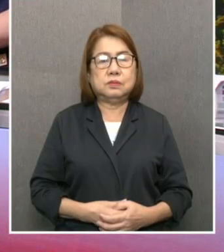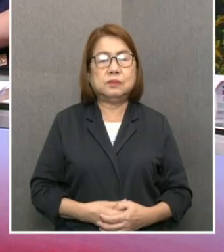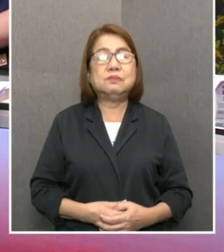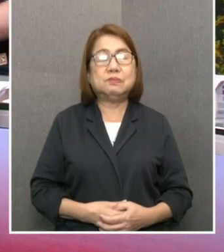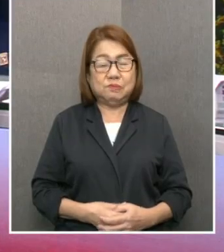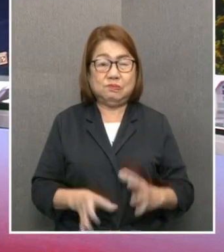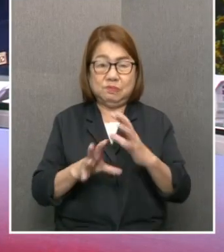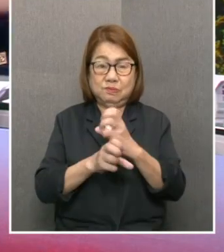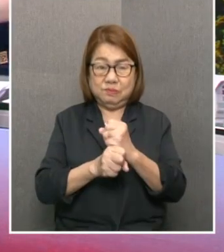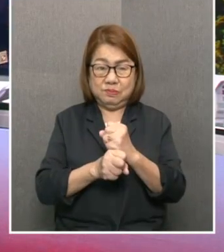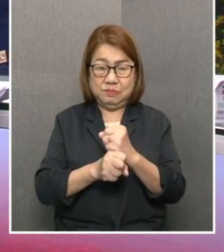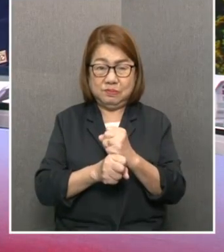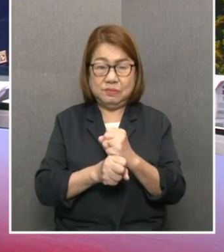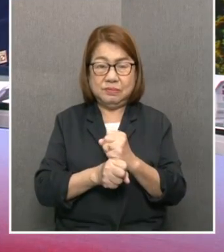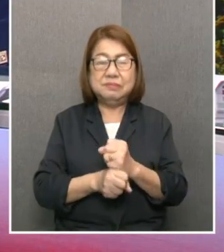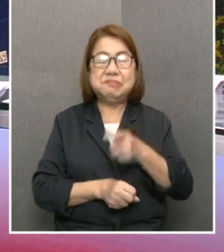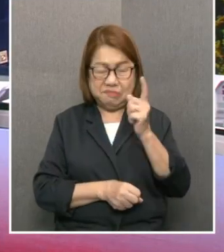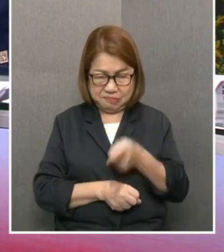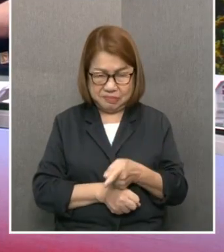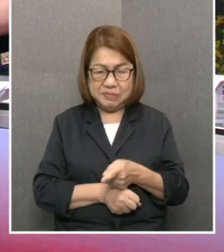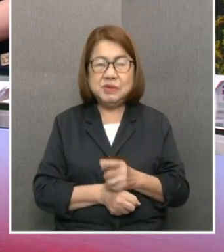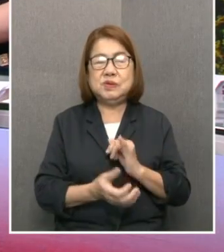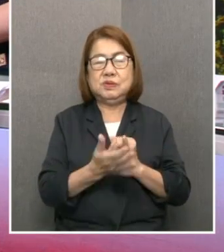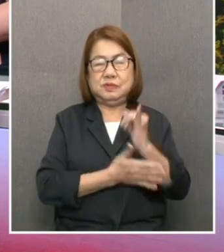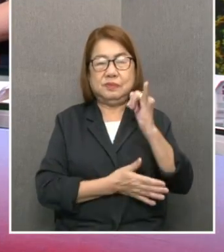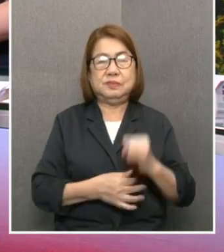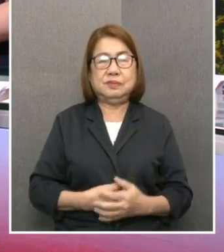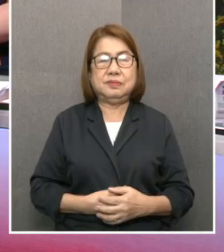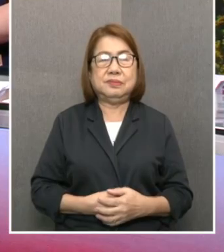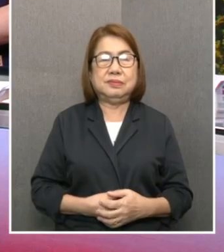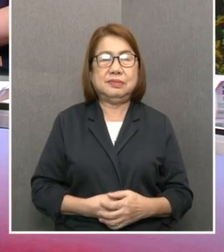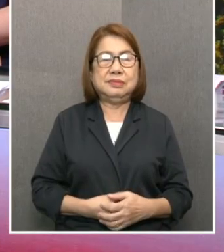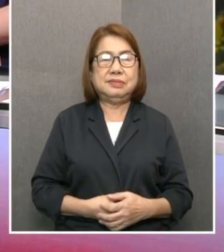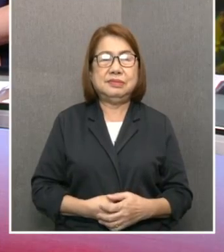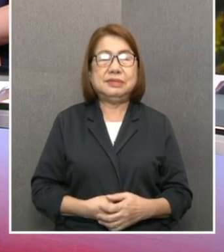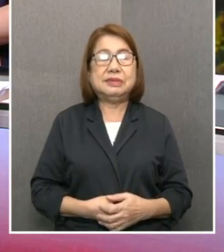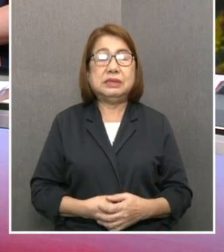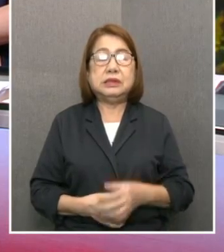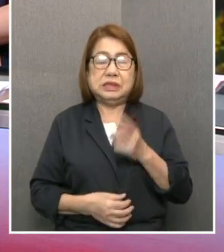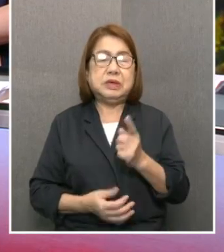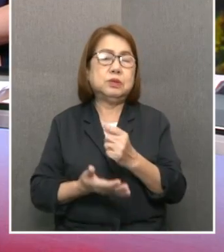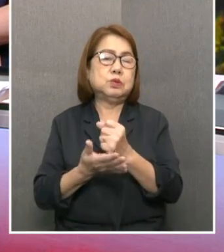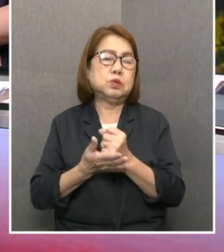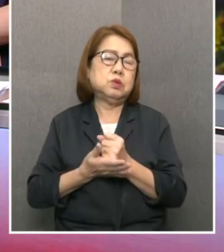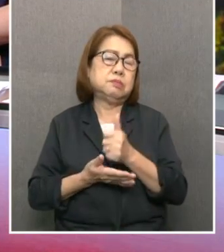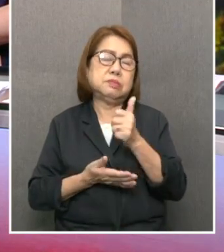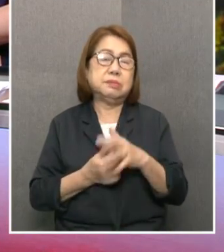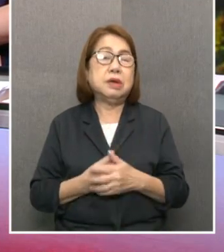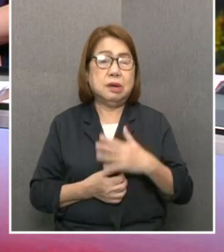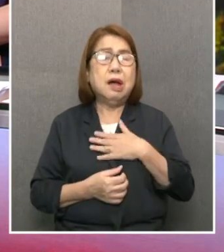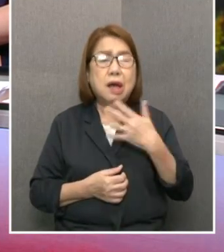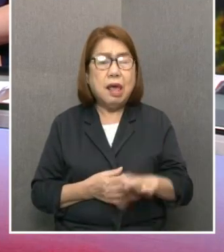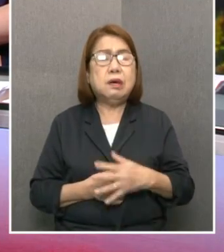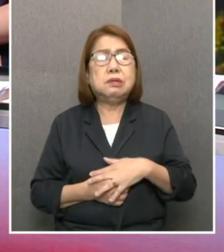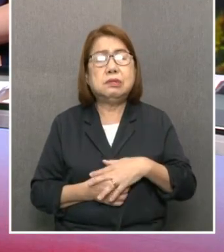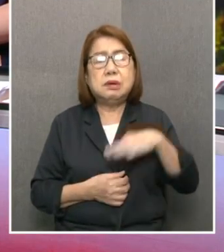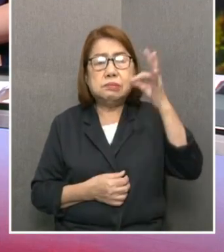สรุปข่าวนี้เป็นข่าวจริงค่ะจริงเพราะฉะนั้นก็คืออาจจะไม่ได้ช่วยนะแต่ถ้าเกิดทานอยู่เพราะความชอบอันนี้ก็